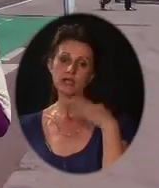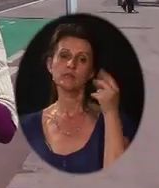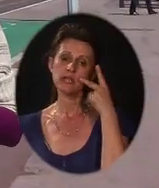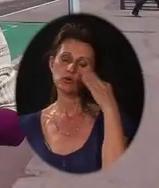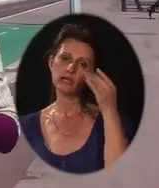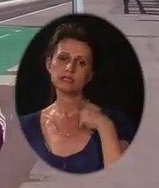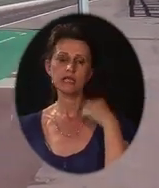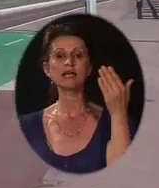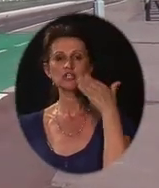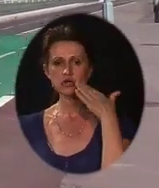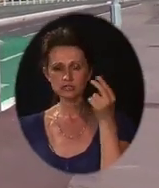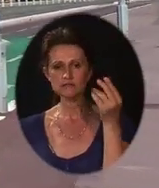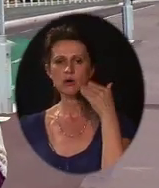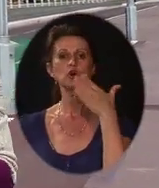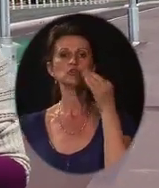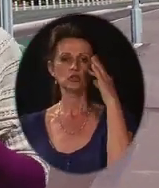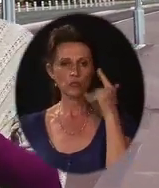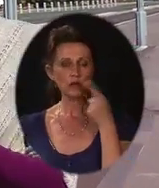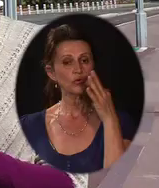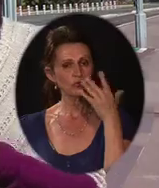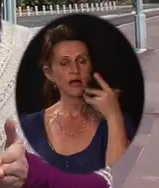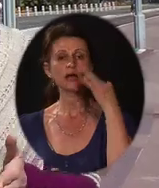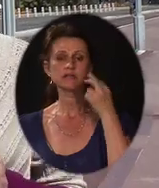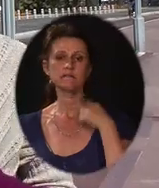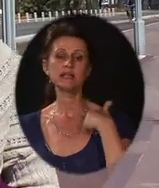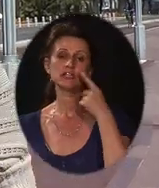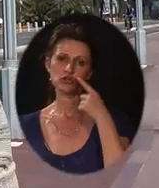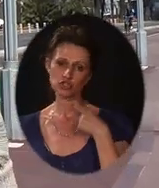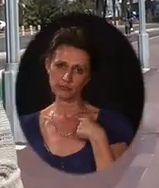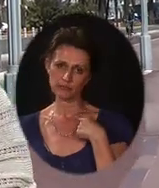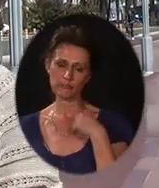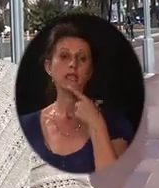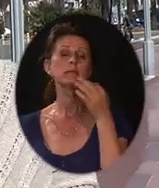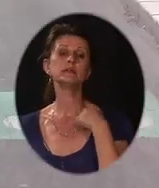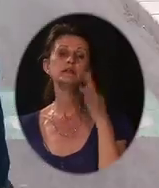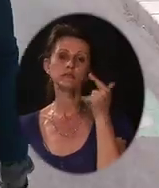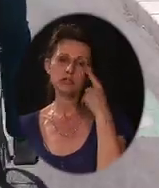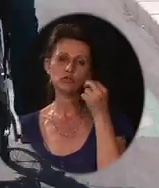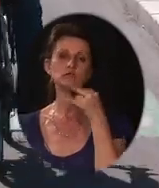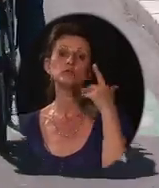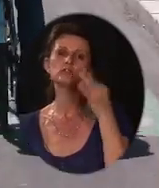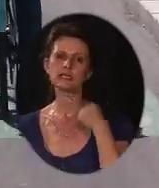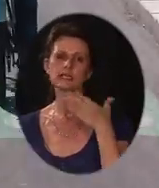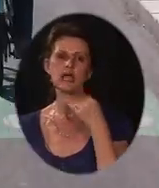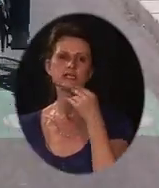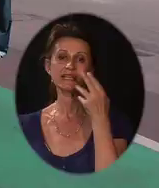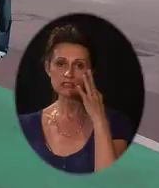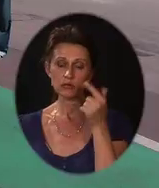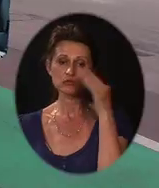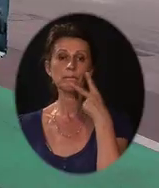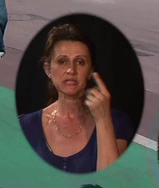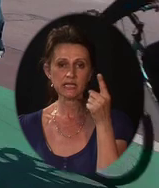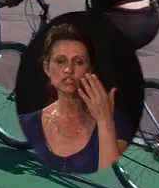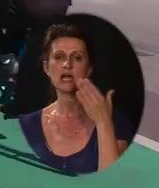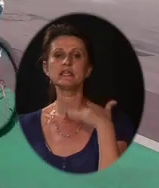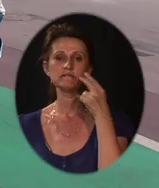et à bien regarder attentivement autour de moi pour voir arriver les dangers. Permettez-moi de vous montrer un exemple de piège